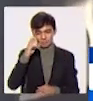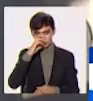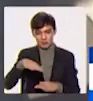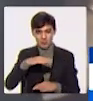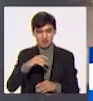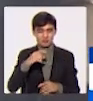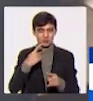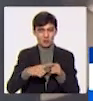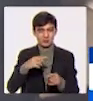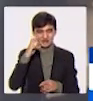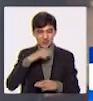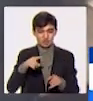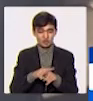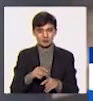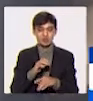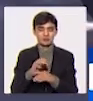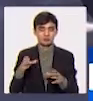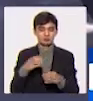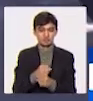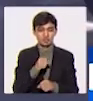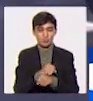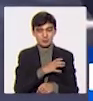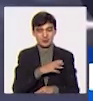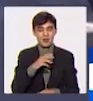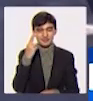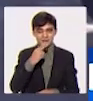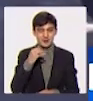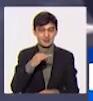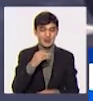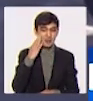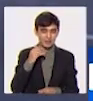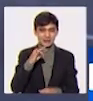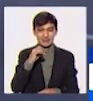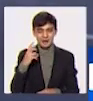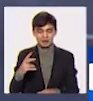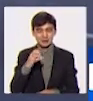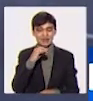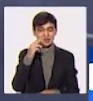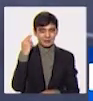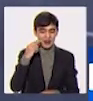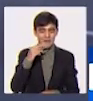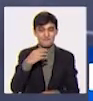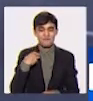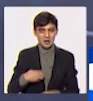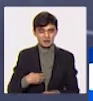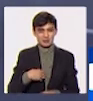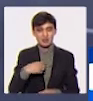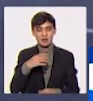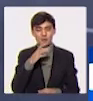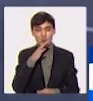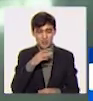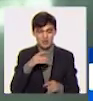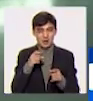рейсі тоқтатылды. Атап айтқанда, Нұрсұлтан мен Алматыдан коронавирус белең алған Иран, Қытай, Оңтүстік Корея, Франция, Әзірбайжан